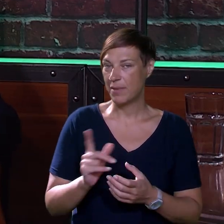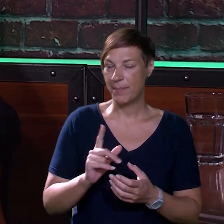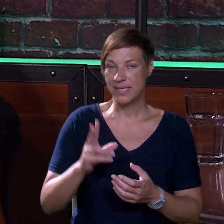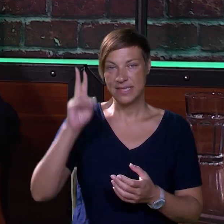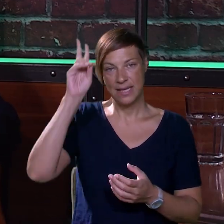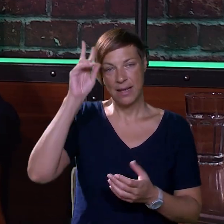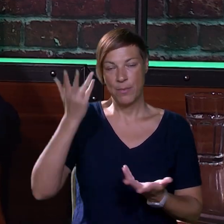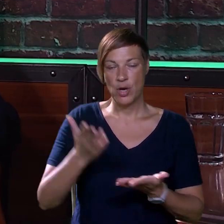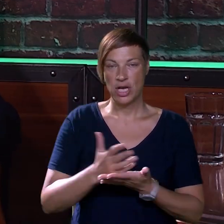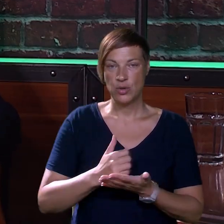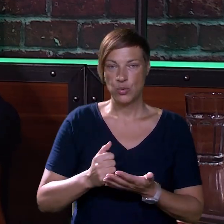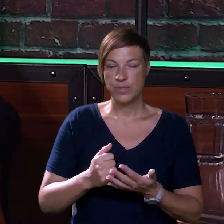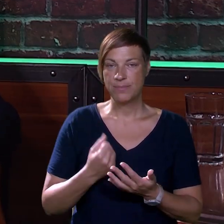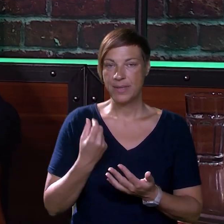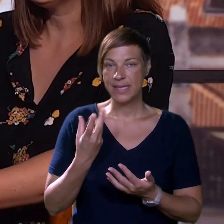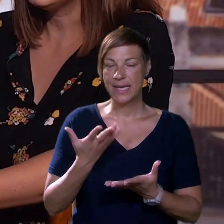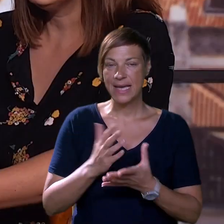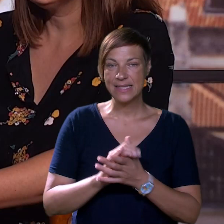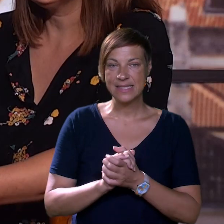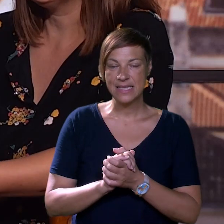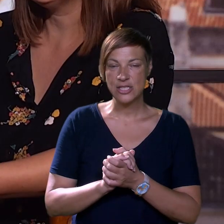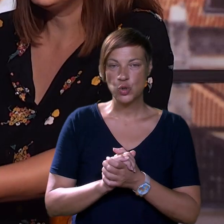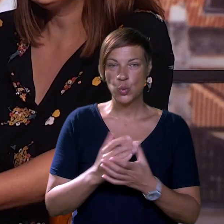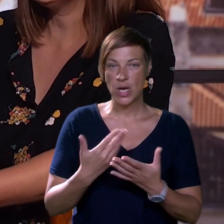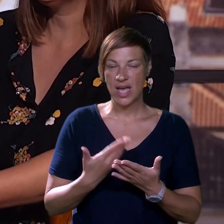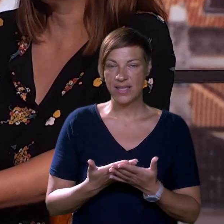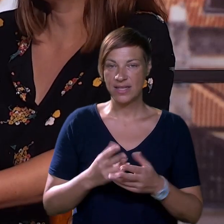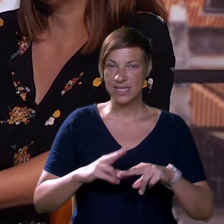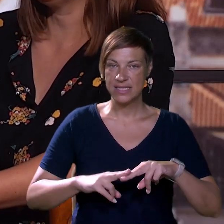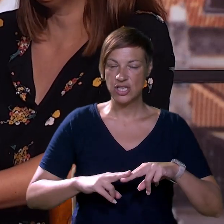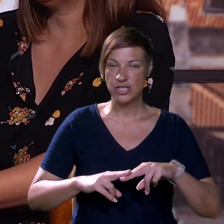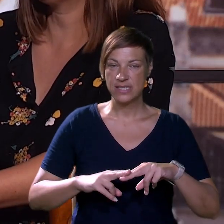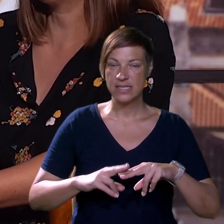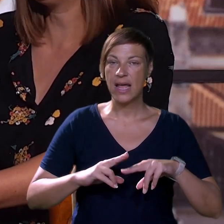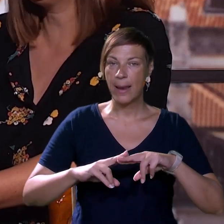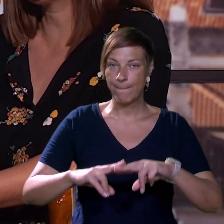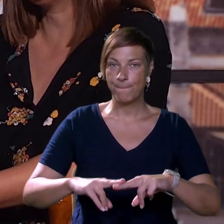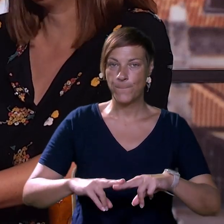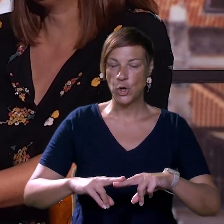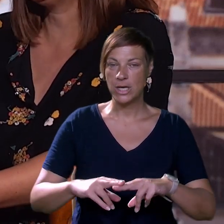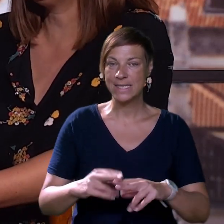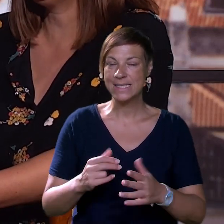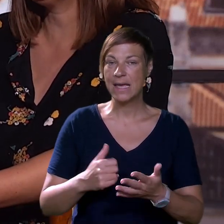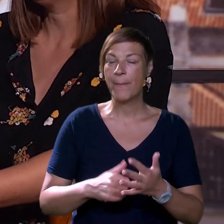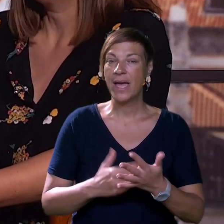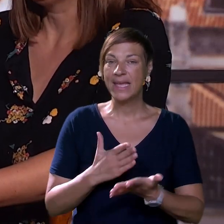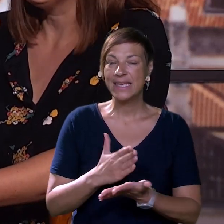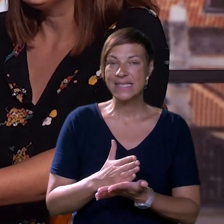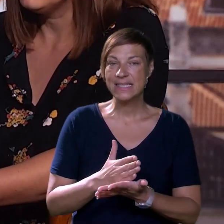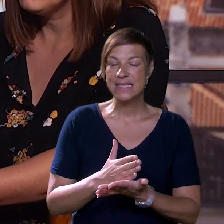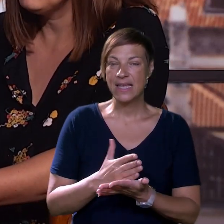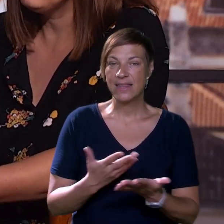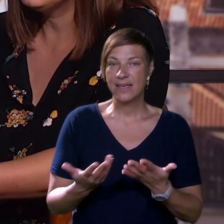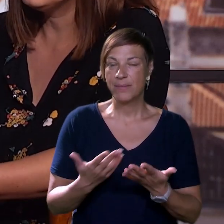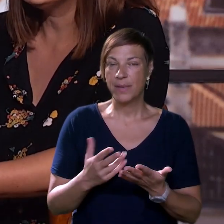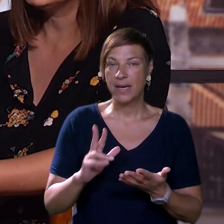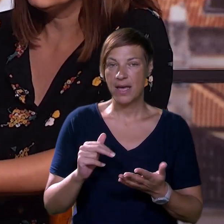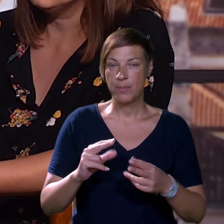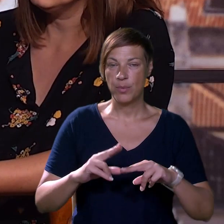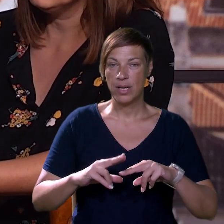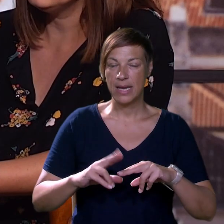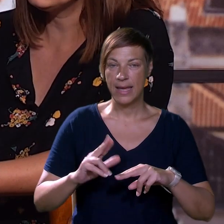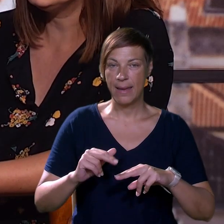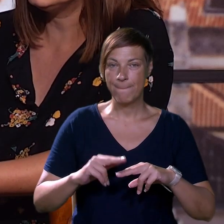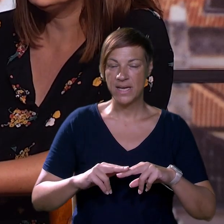njih ne bi uspjeli. Kada ste kod suradnje s ostalim bolnicama i kliničkim centrima, kako je najbolje, imate